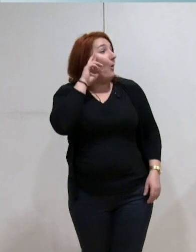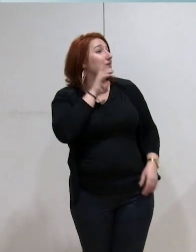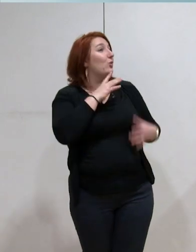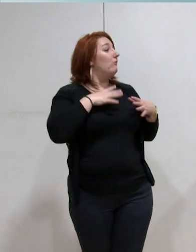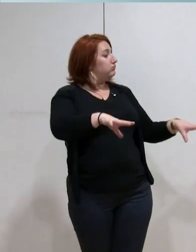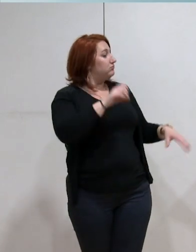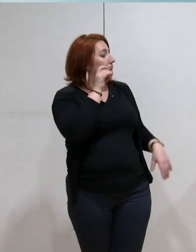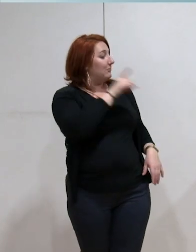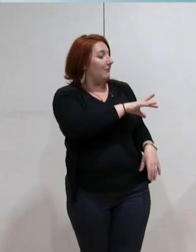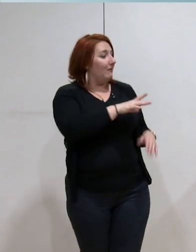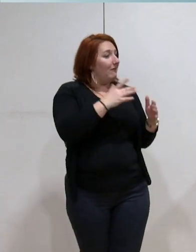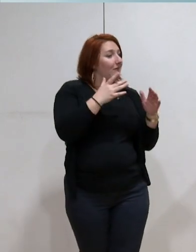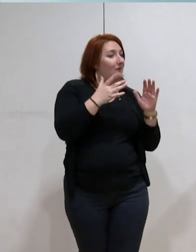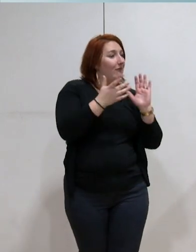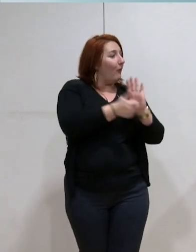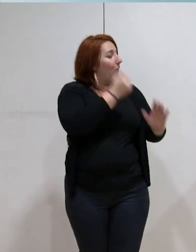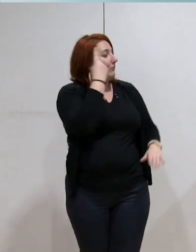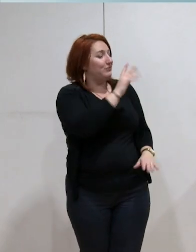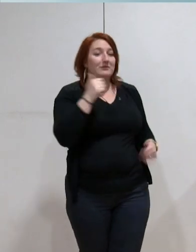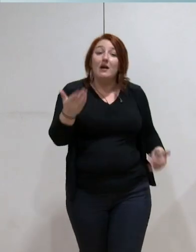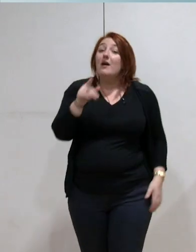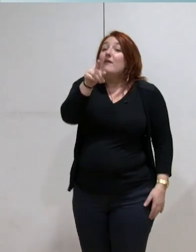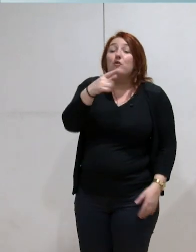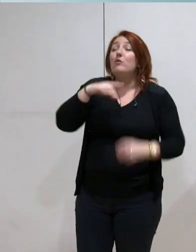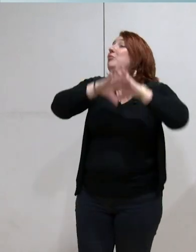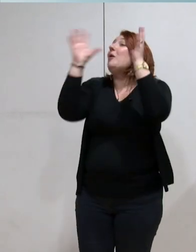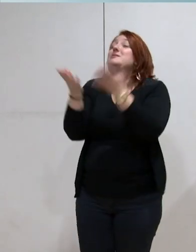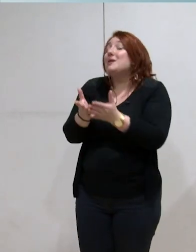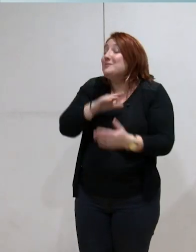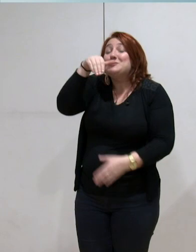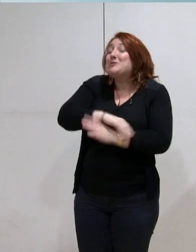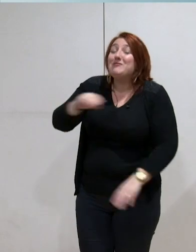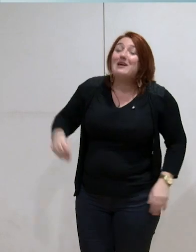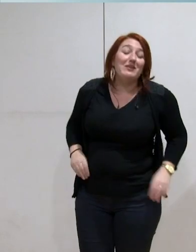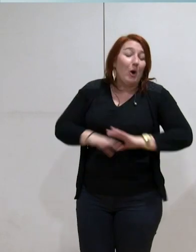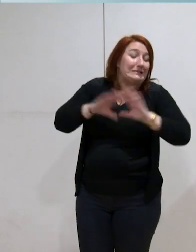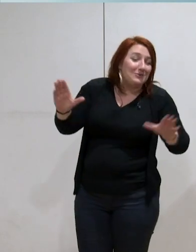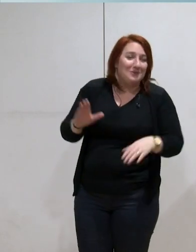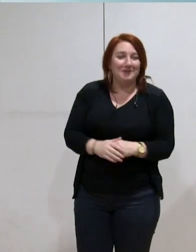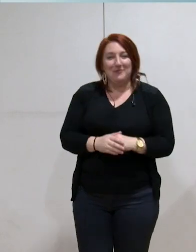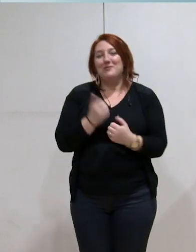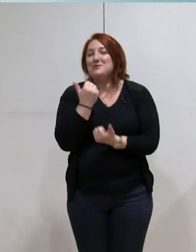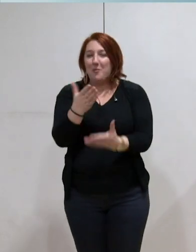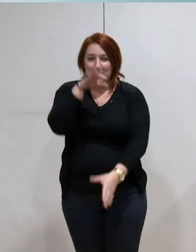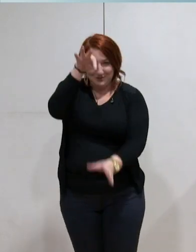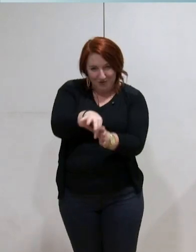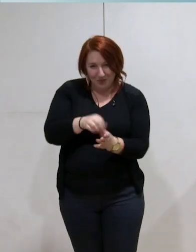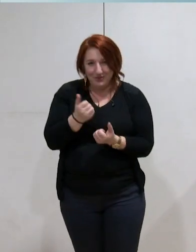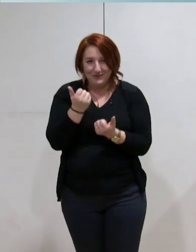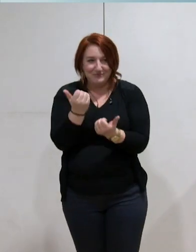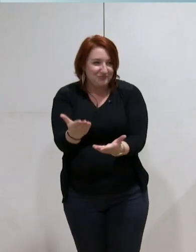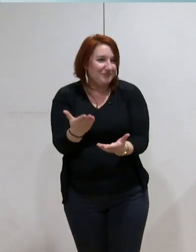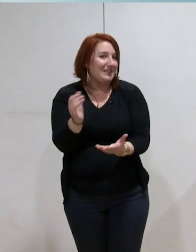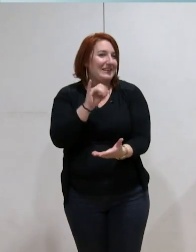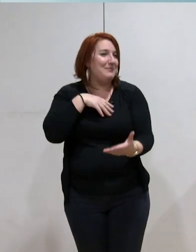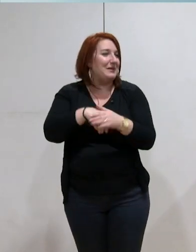votes négatifs de la soirée vous avez t pas allez je mets cette délibération au voix qui ne prend pas part au